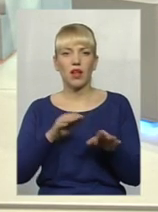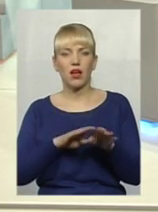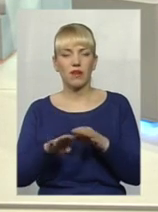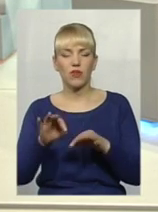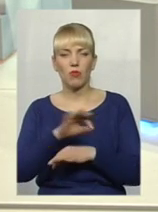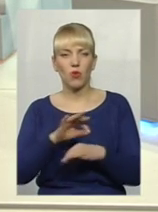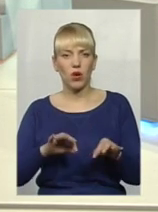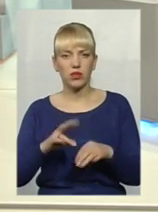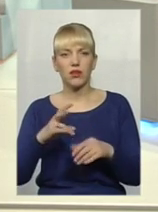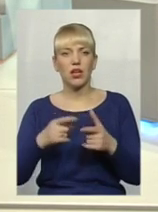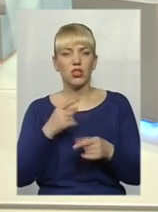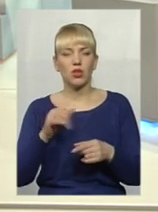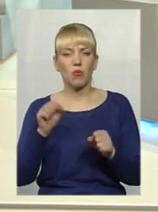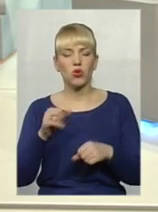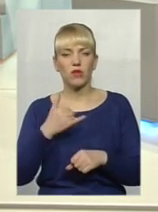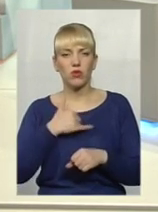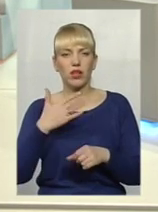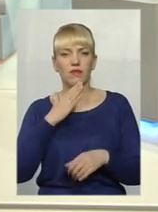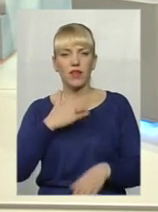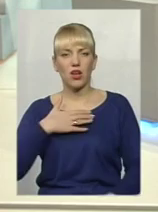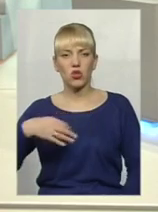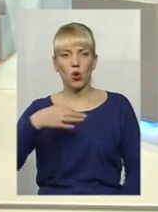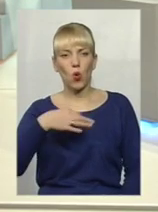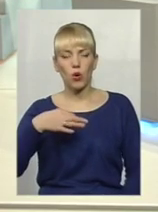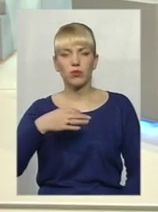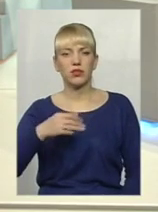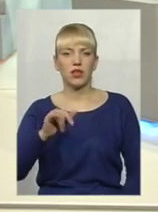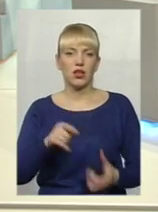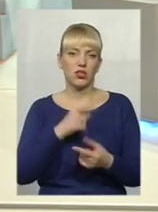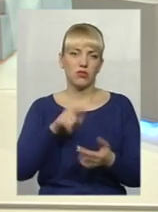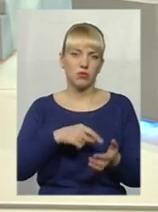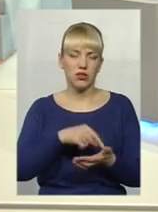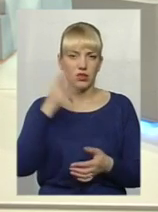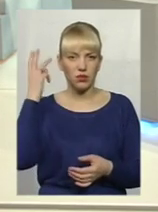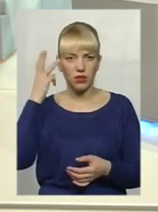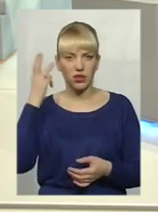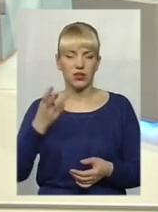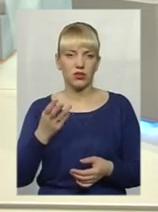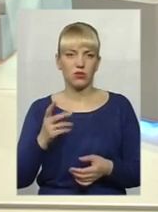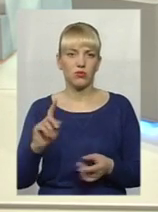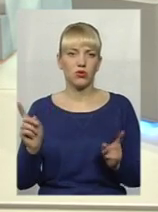чи можливо в нас, в нашій області, чи хоча б в обласному центрі